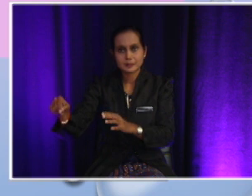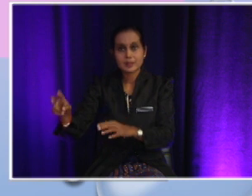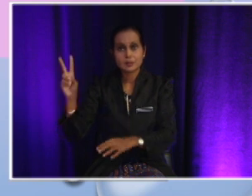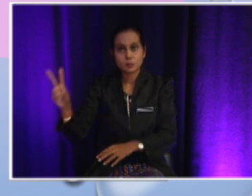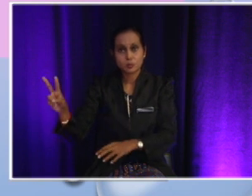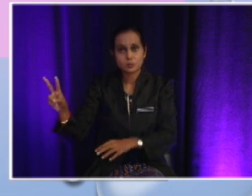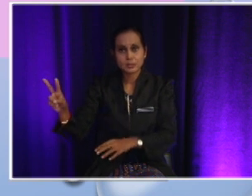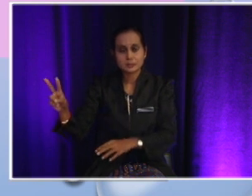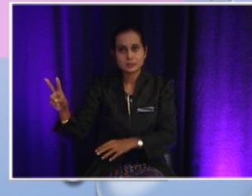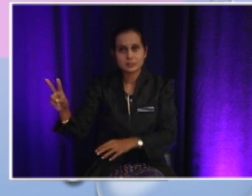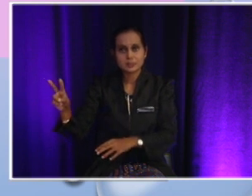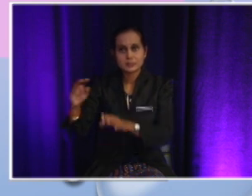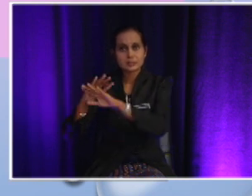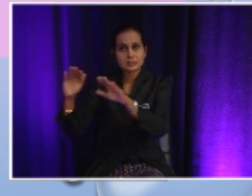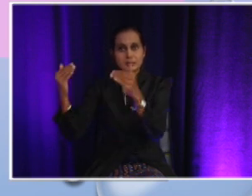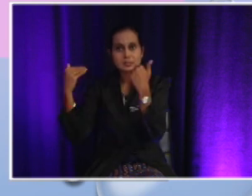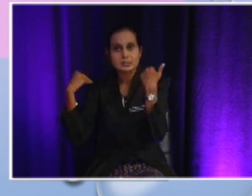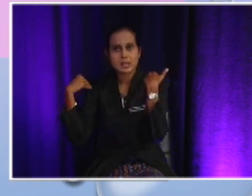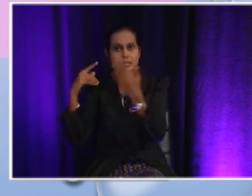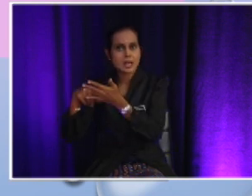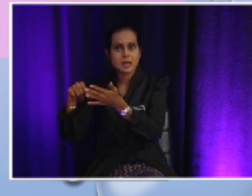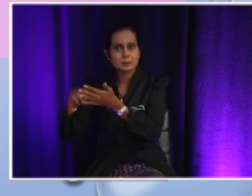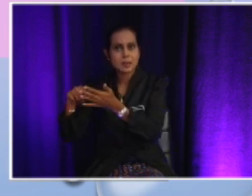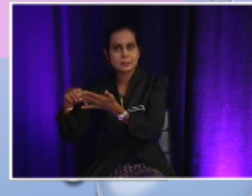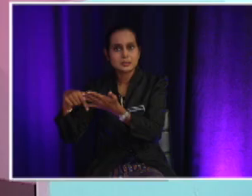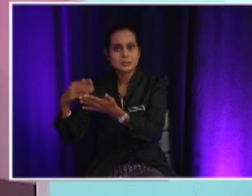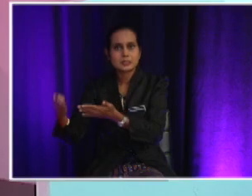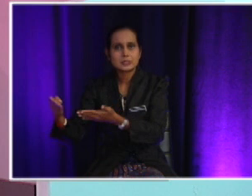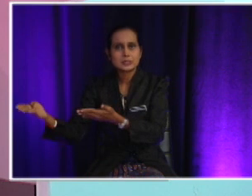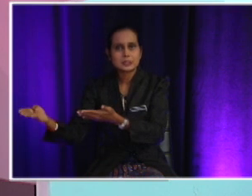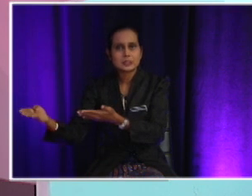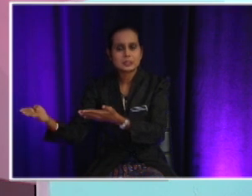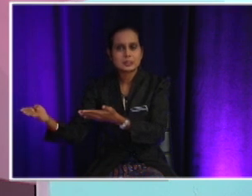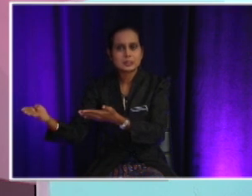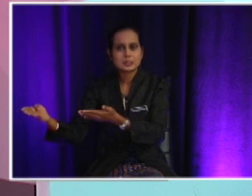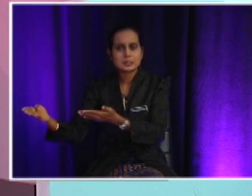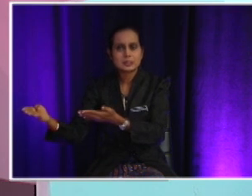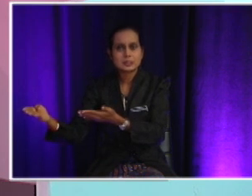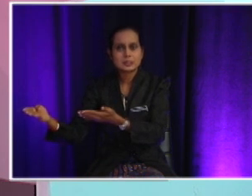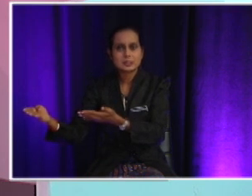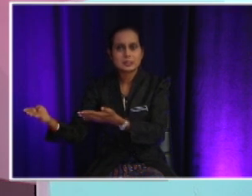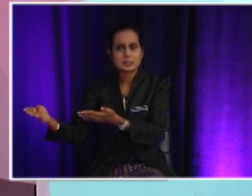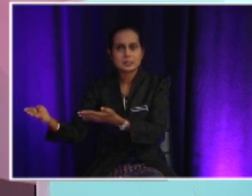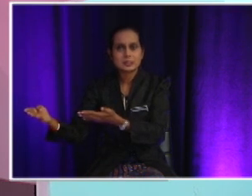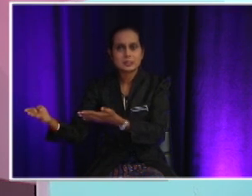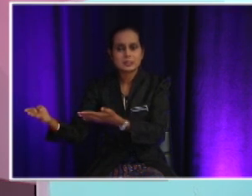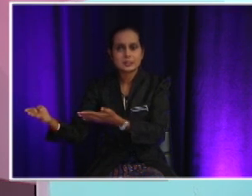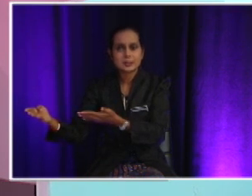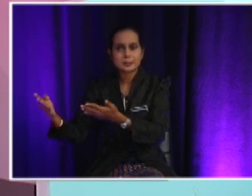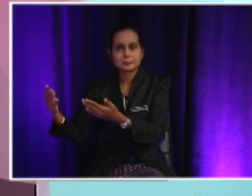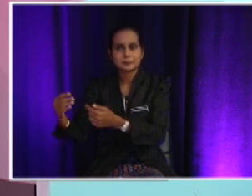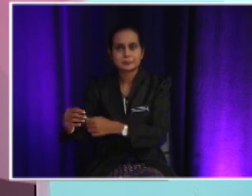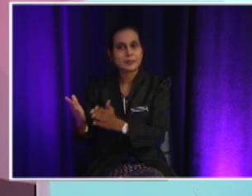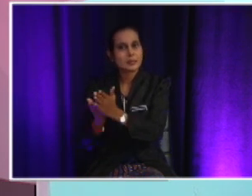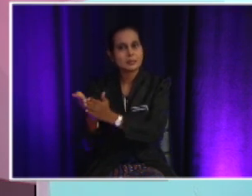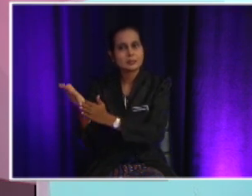ni, tidak ada apa-apa komponen ataupun peranti sini, tidak ada apa-apa komponen di sini, tidak ada beban di sini.